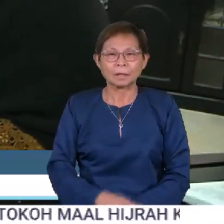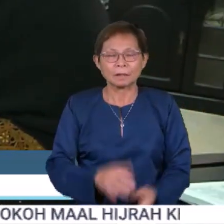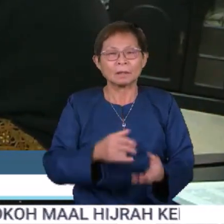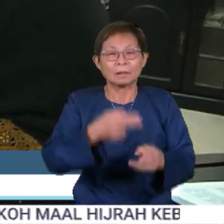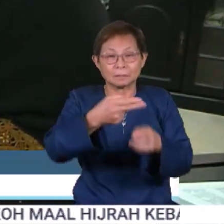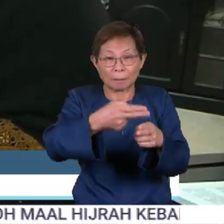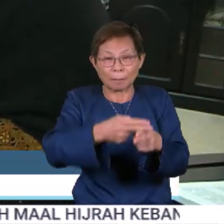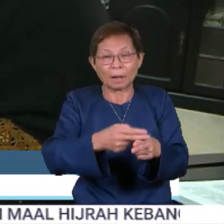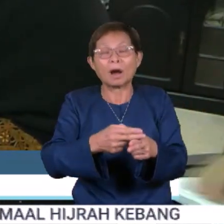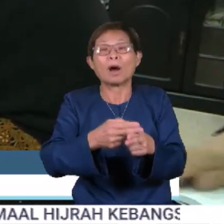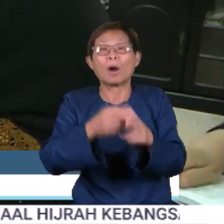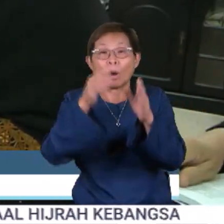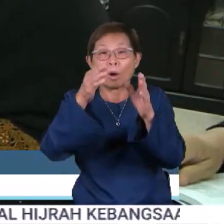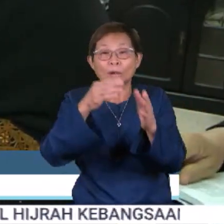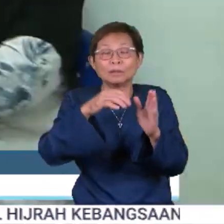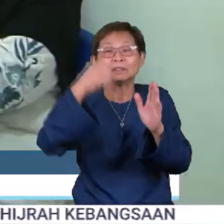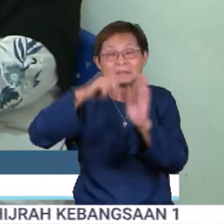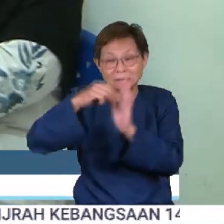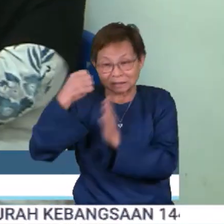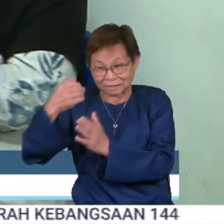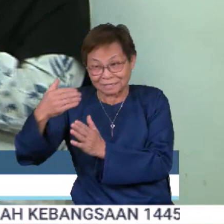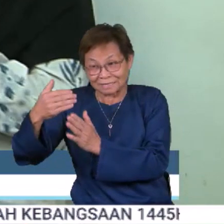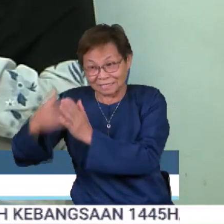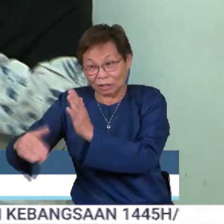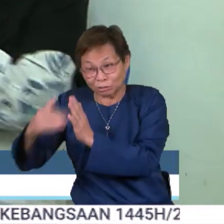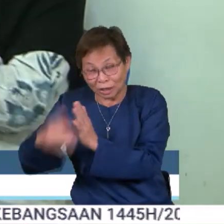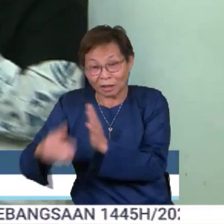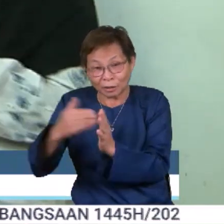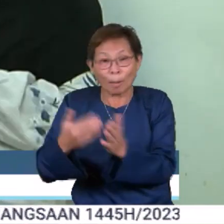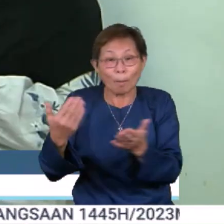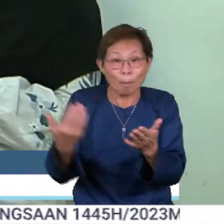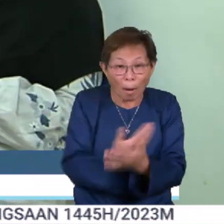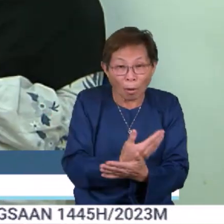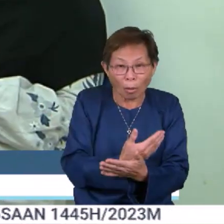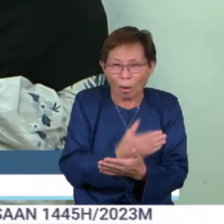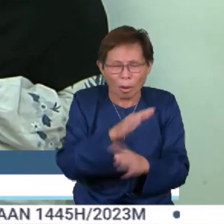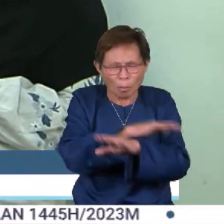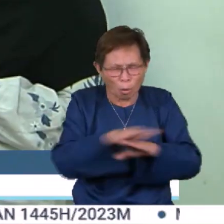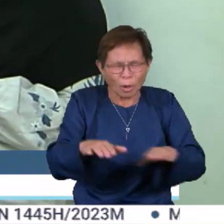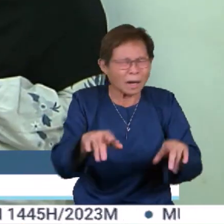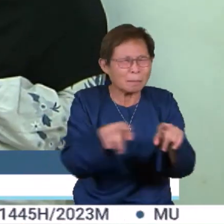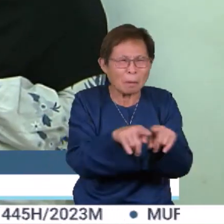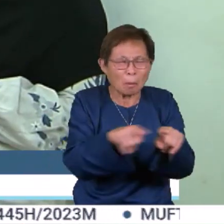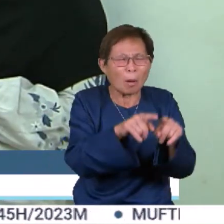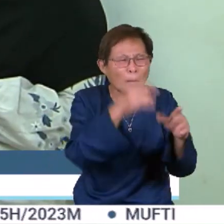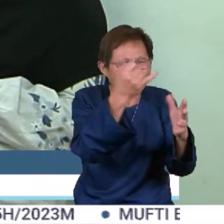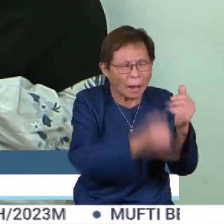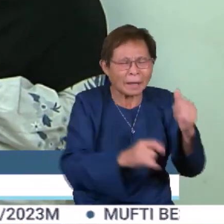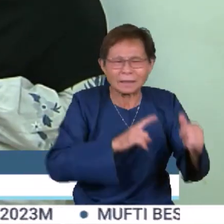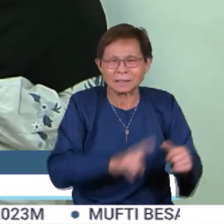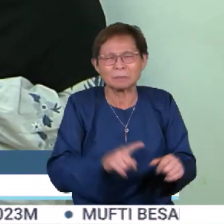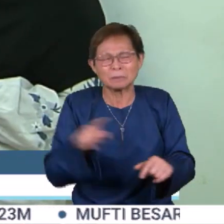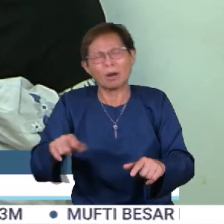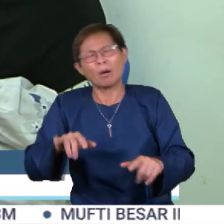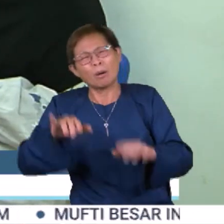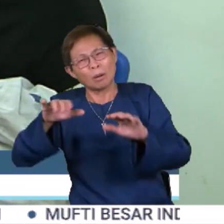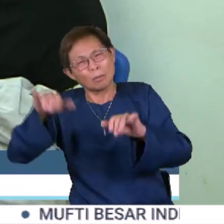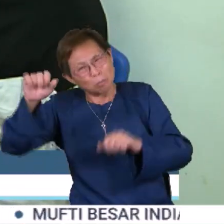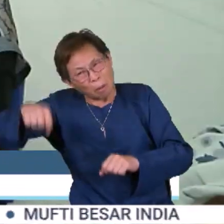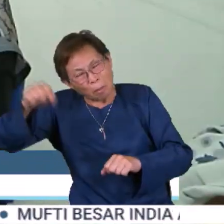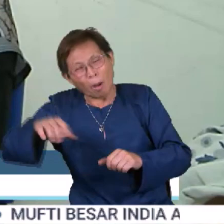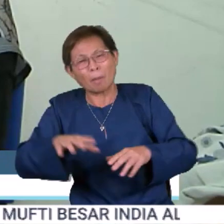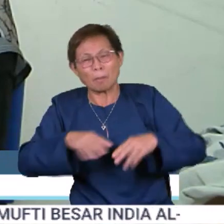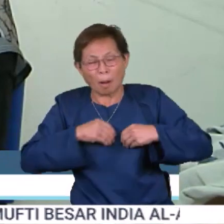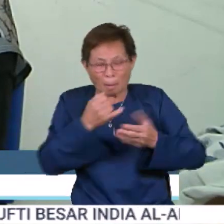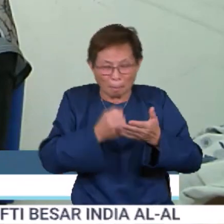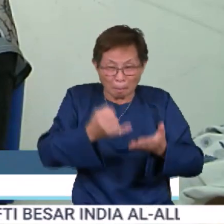Bergelar saudara baharu tidaklah semudah mereka yang dilahirkan sebagai seorang Islam. Mereka akui, mendalami ilmu